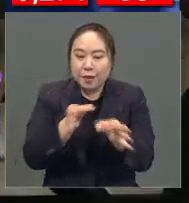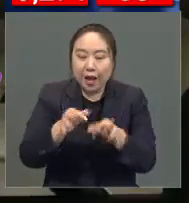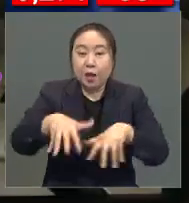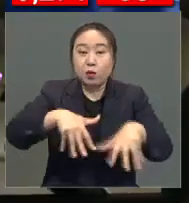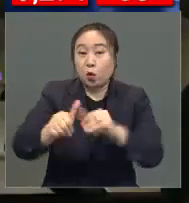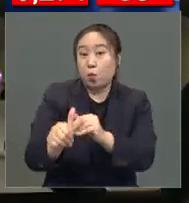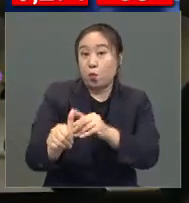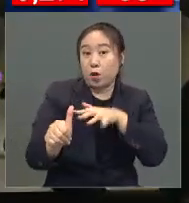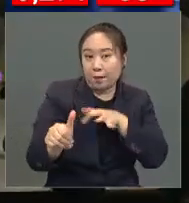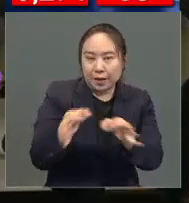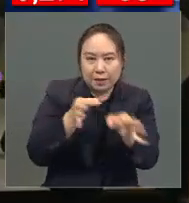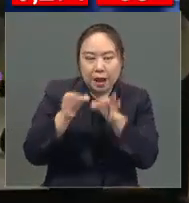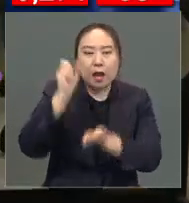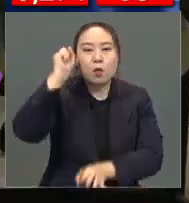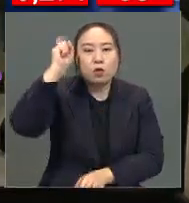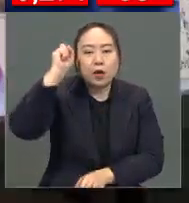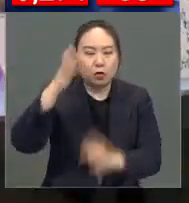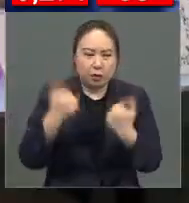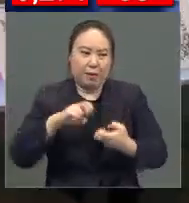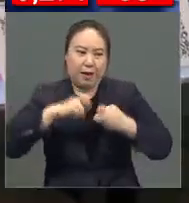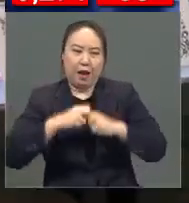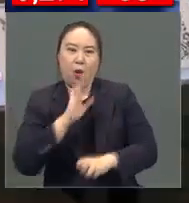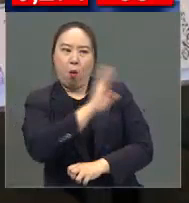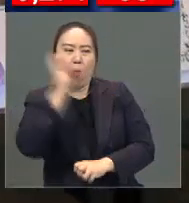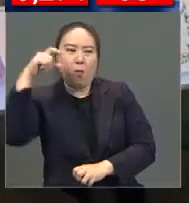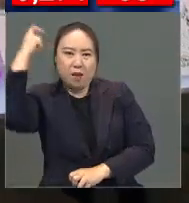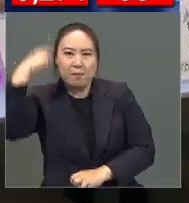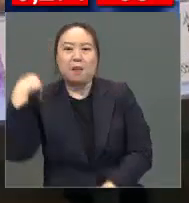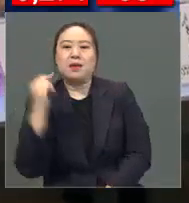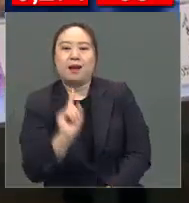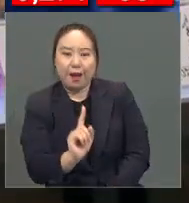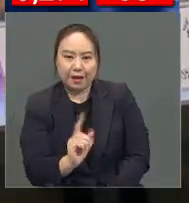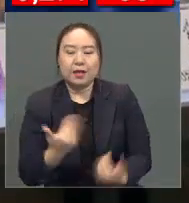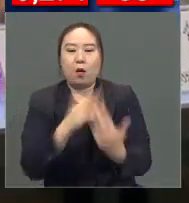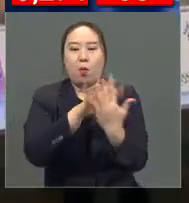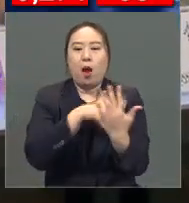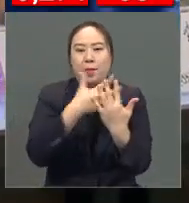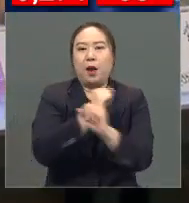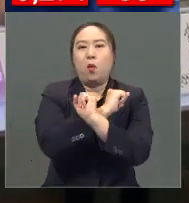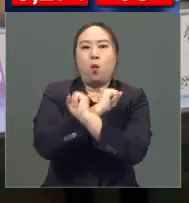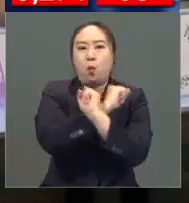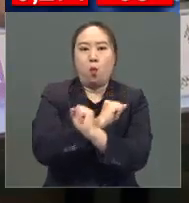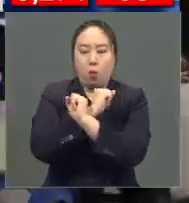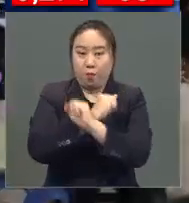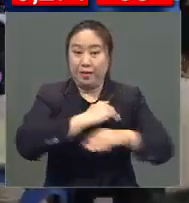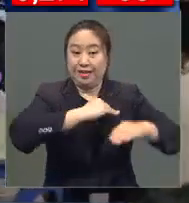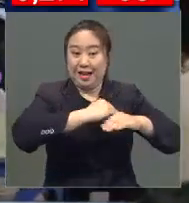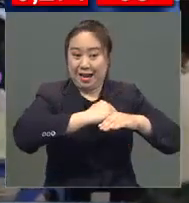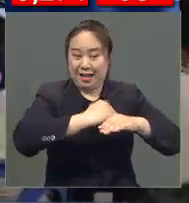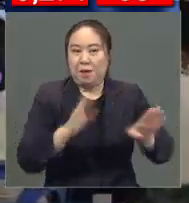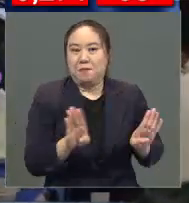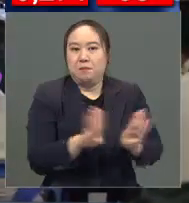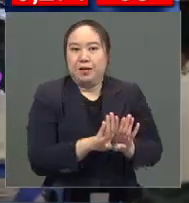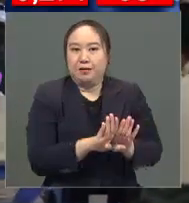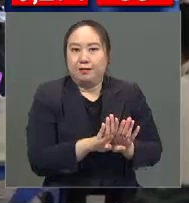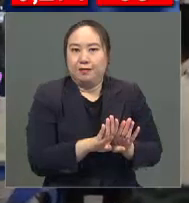ชนเกี่ยวกับสถานการณ์ในประเทศเมียนมาพร้อมกับมีการวางมาตรการคุมเข้มปิดด่านพรมแดนเส้นท